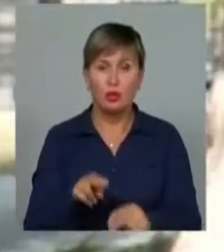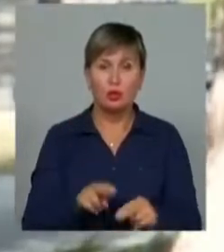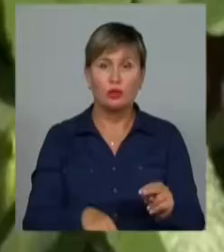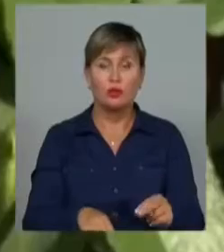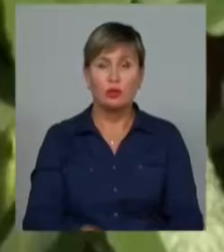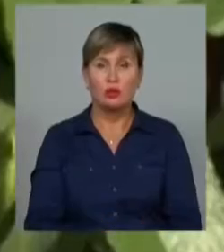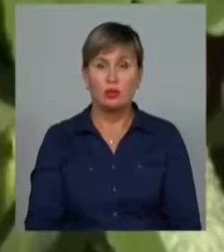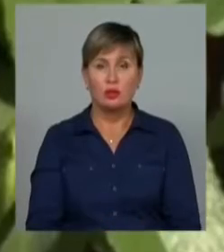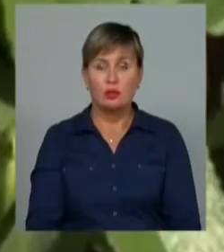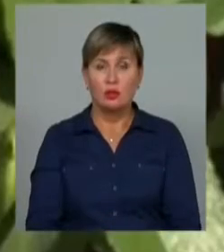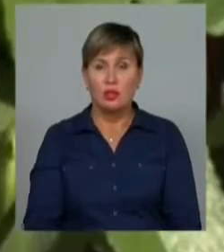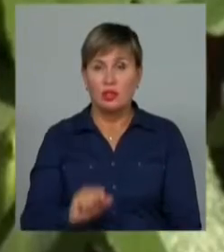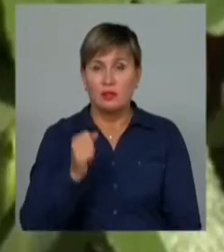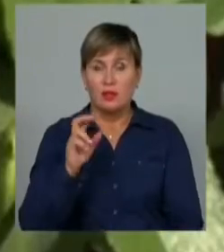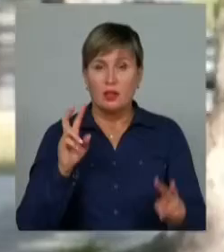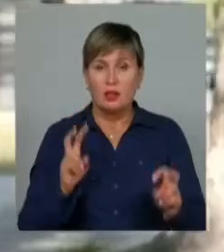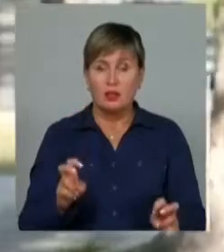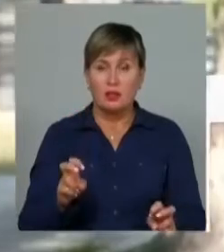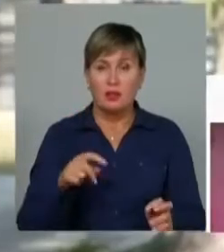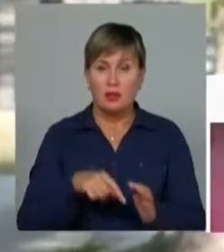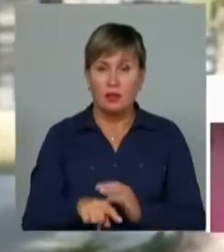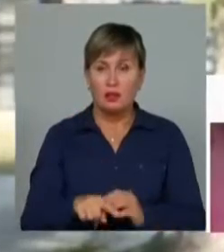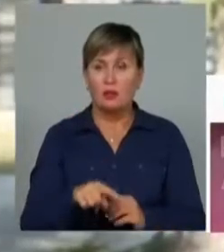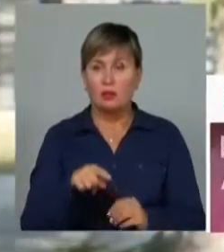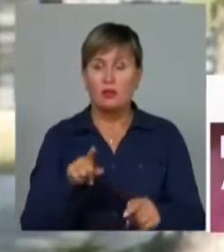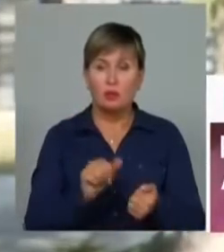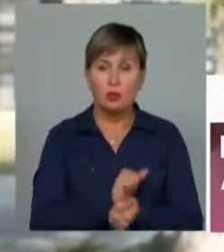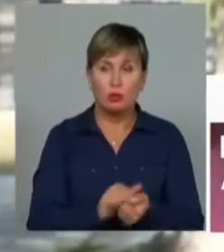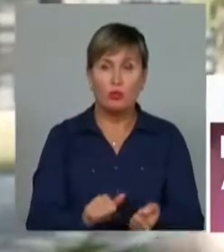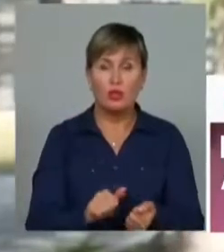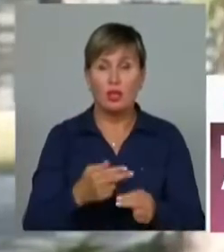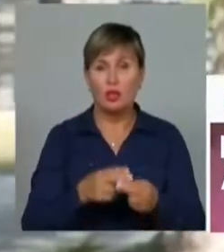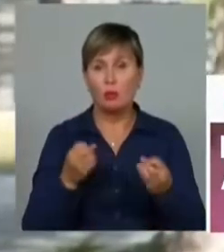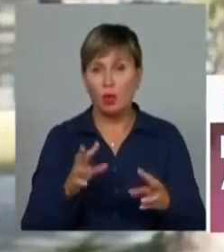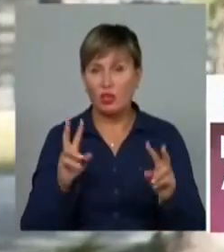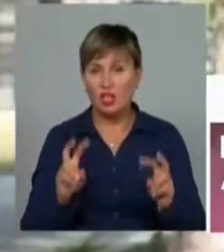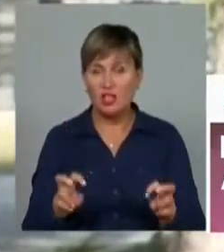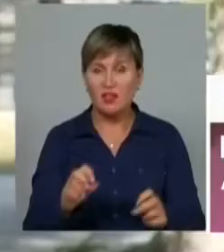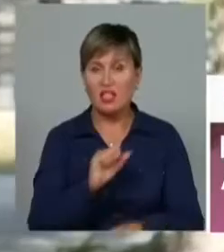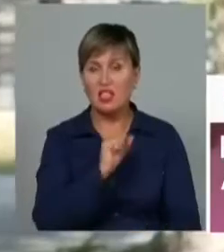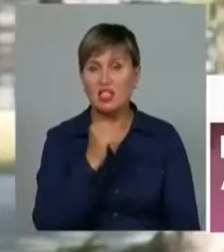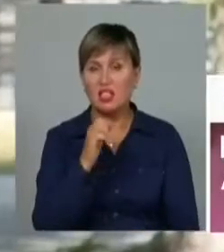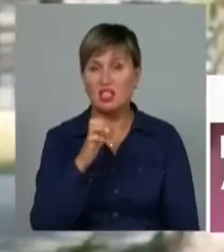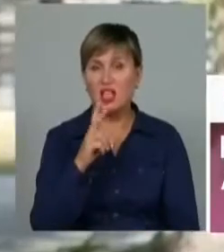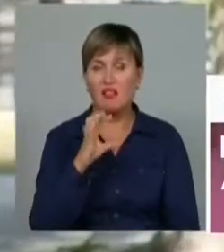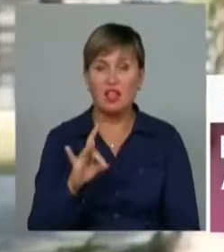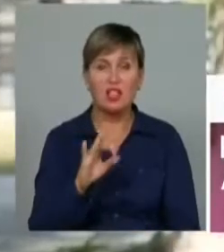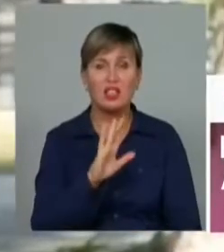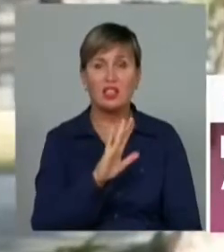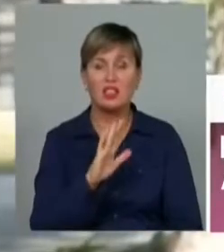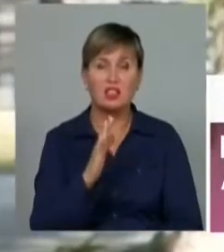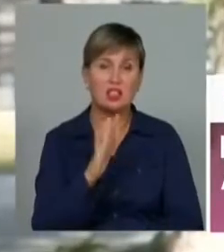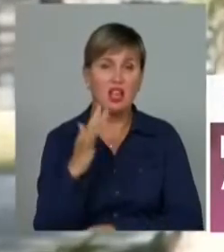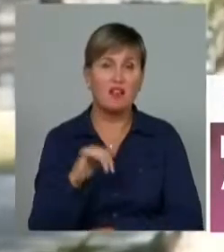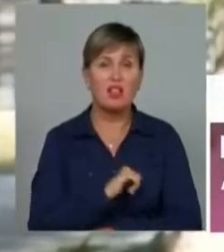как у него госакт. Сквер называется, дедовский сквер, он не проходит по документам, это просто называется, сквер. Так как деревья выросли сихина сами